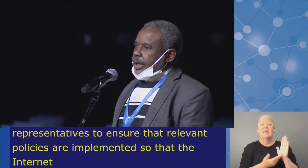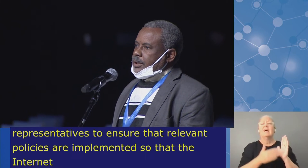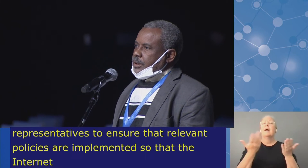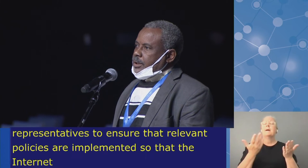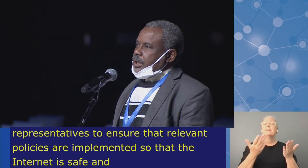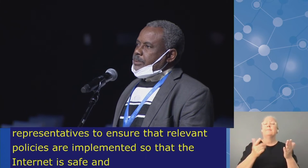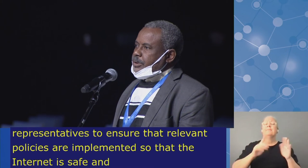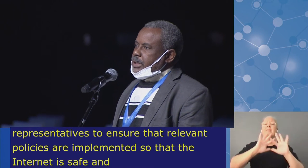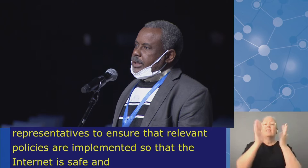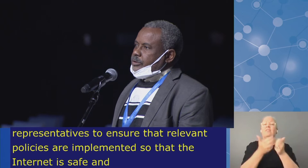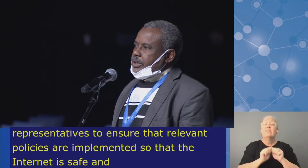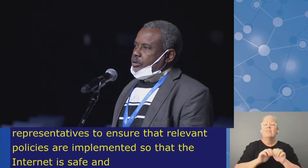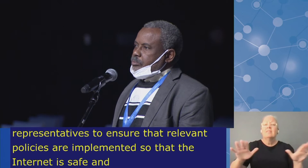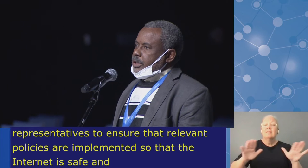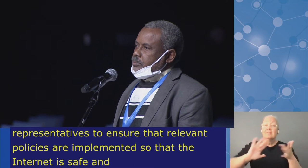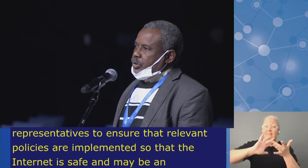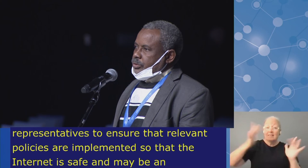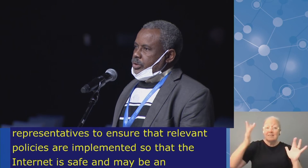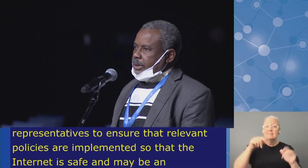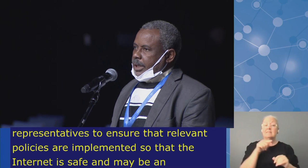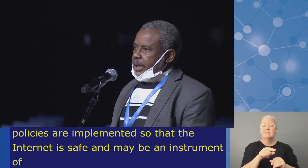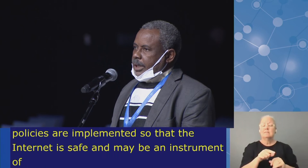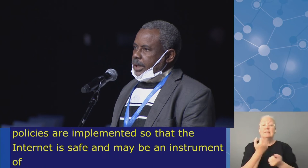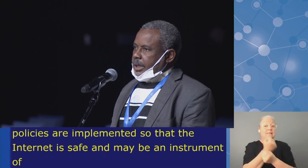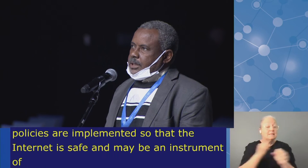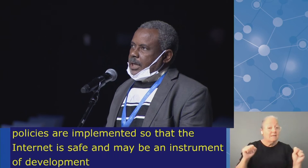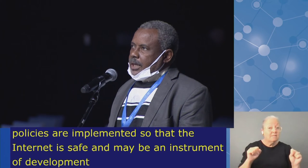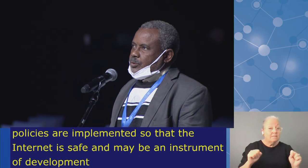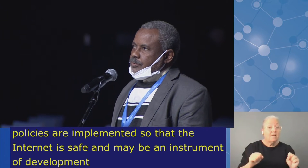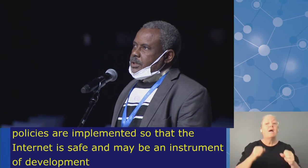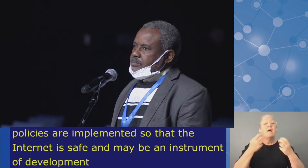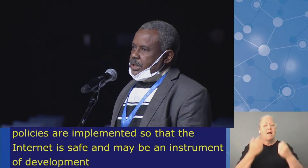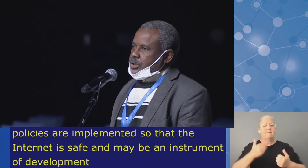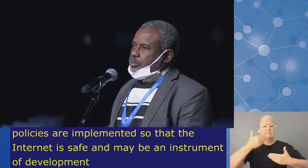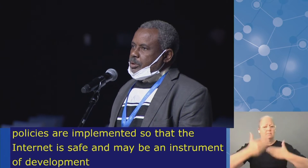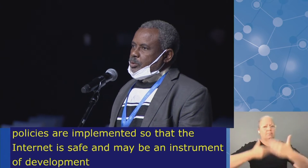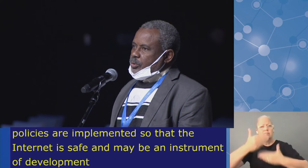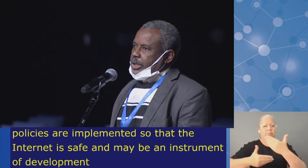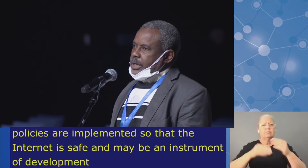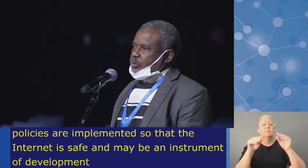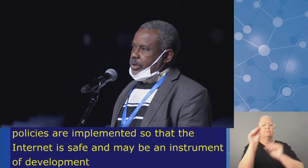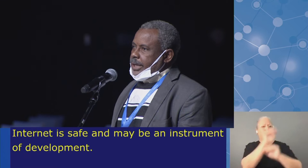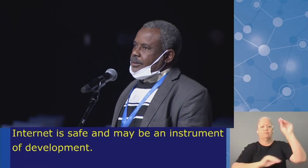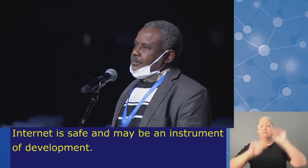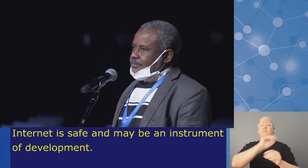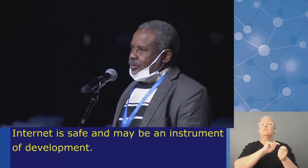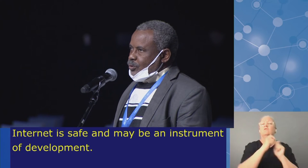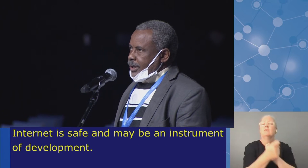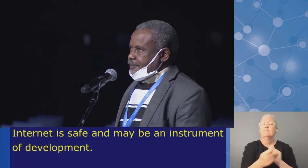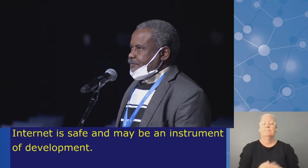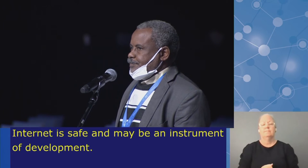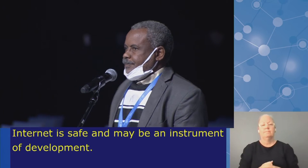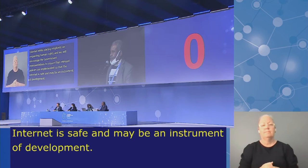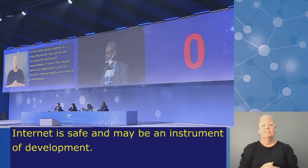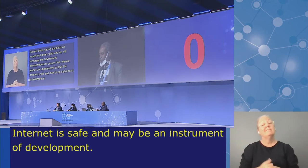в которых надо совершенствовать услуги, в частности, что касается столбов развития. Спасибо,